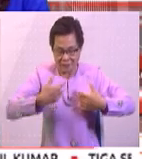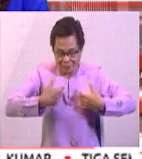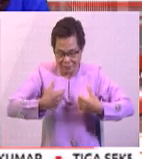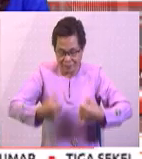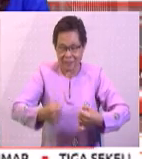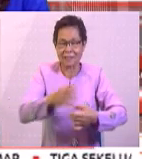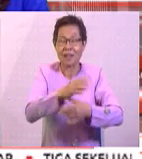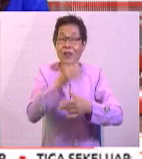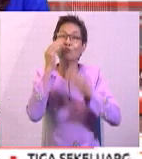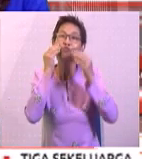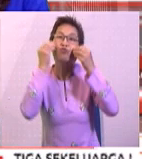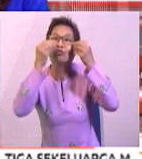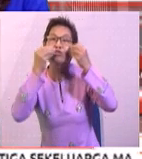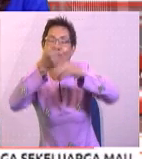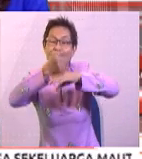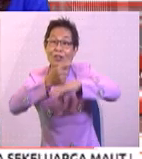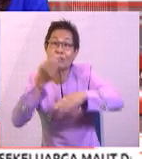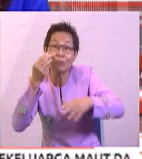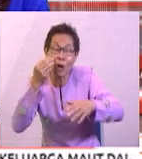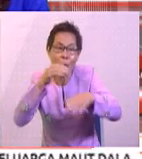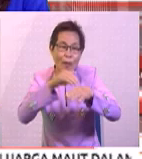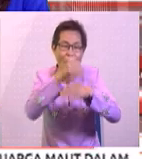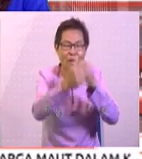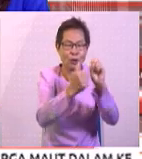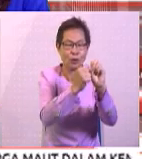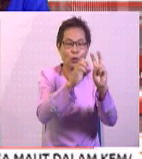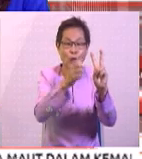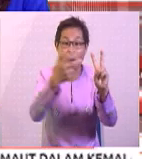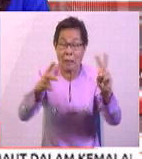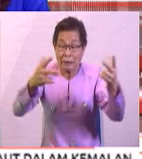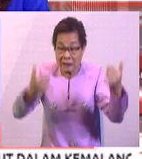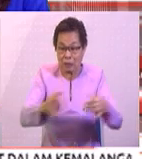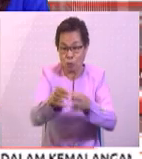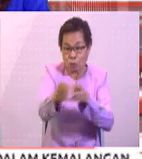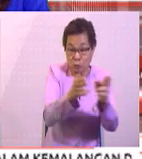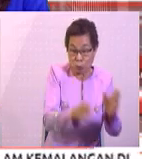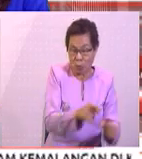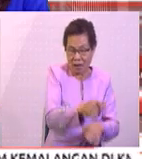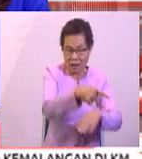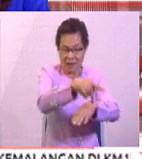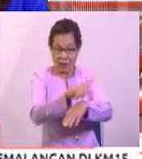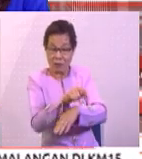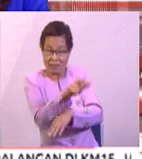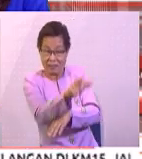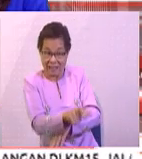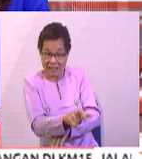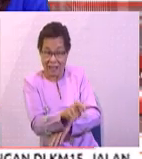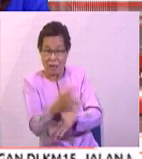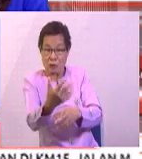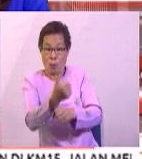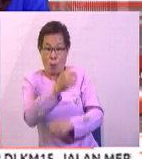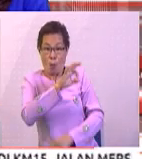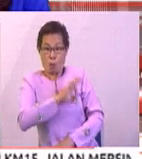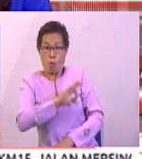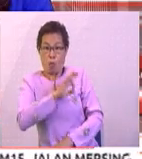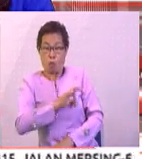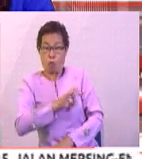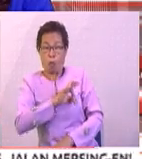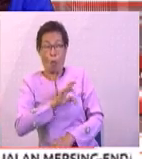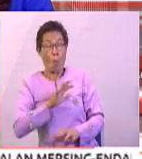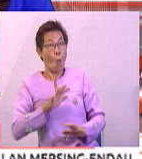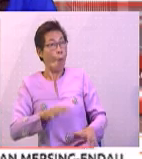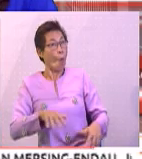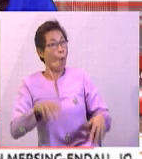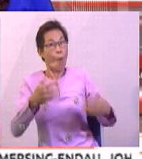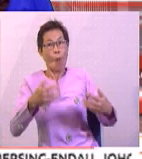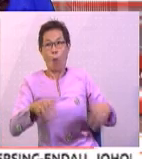dan kecantikan tradisional Melayu pada 2013. Kini seorang usahawan di Langkawi mampu meraih keuntungan berlipat kali